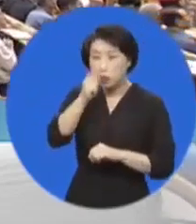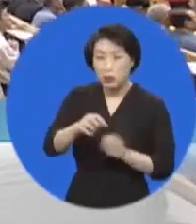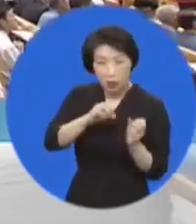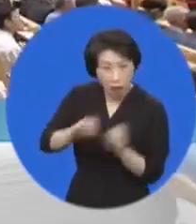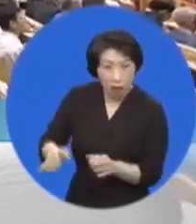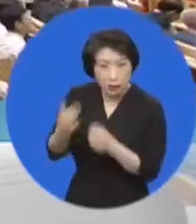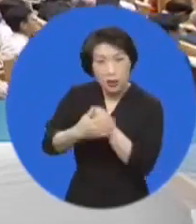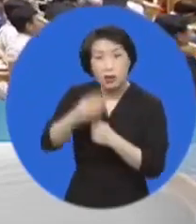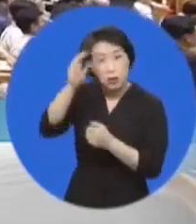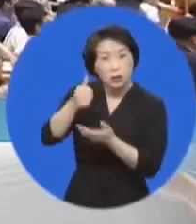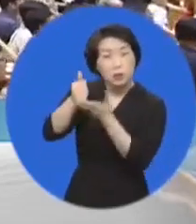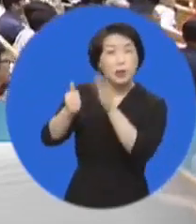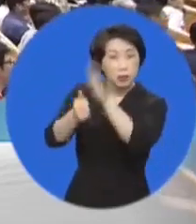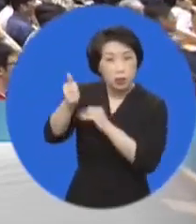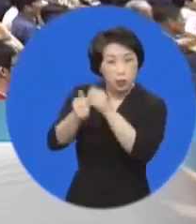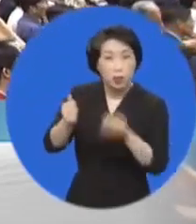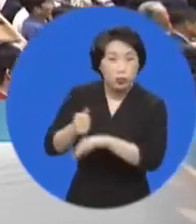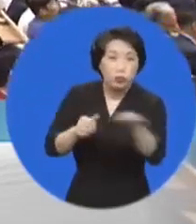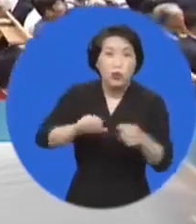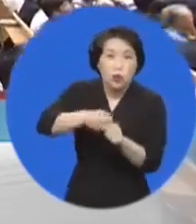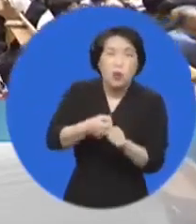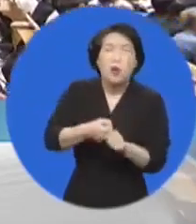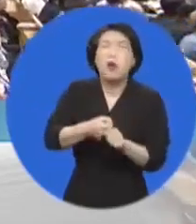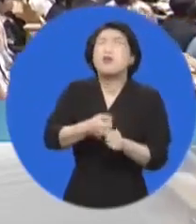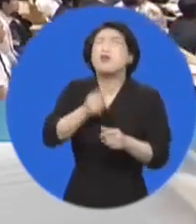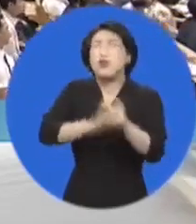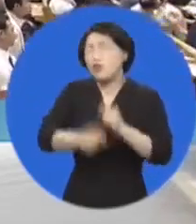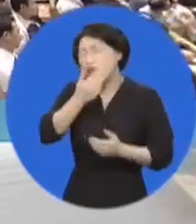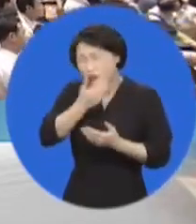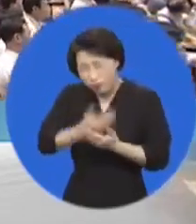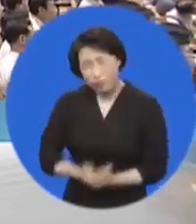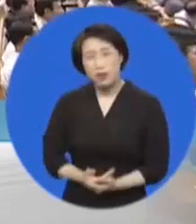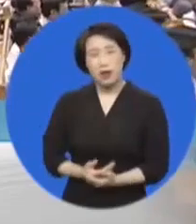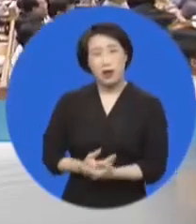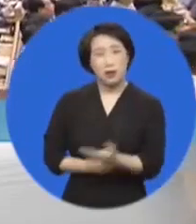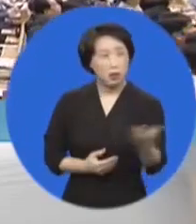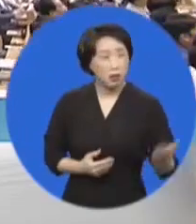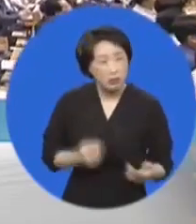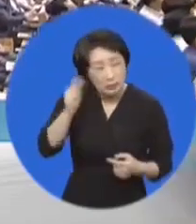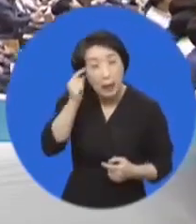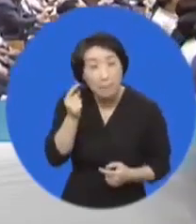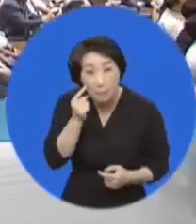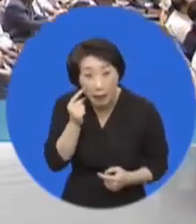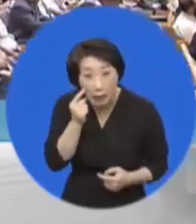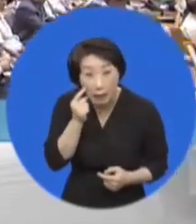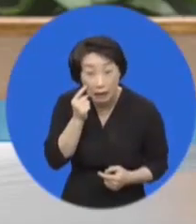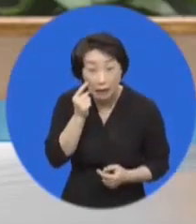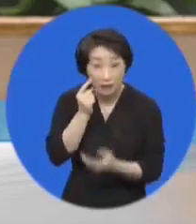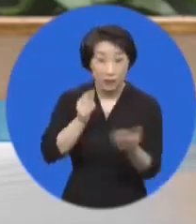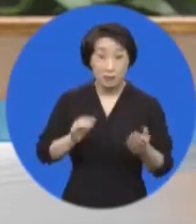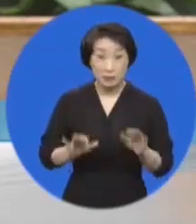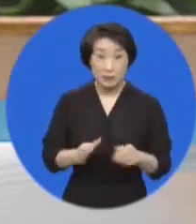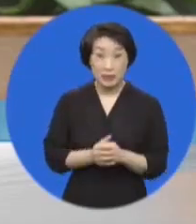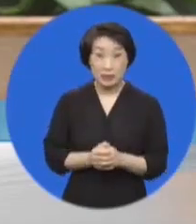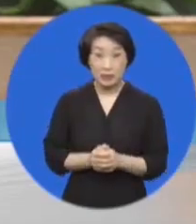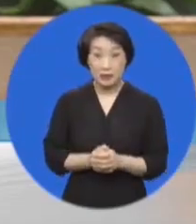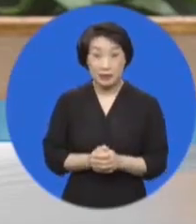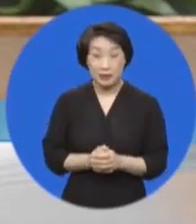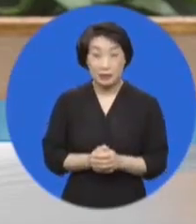성령을 욕되게 하는 자의 당연히 받을 형벌이 얼마나 더 중하겠느냐 너희는 생각하라. 자,